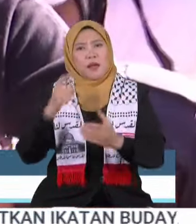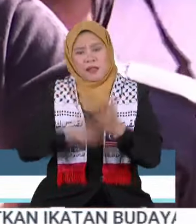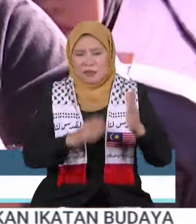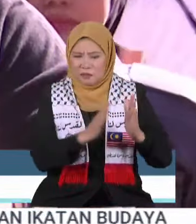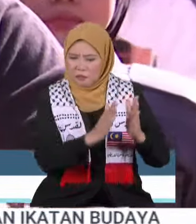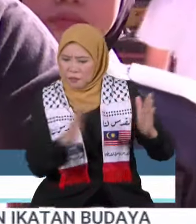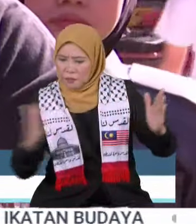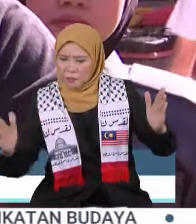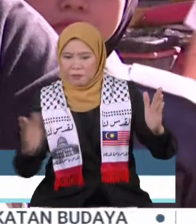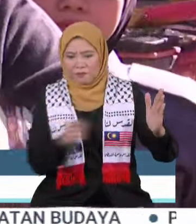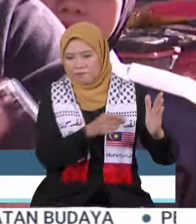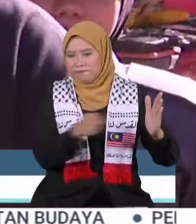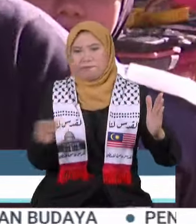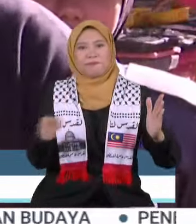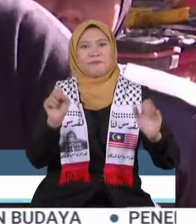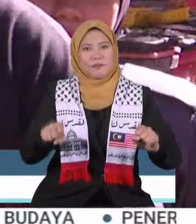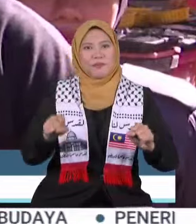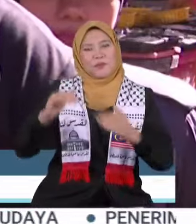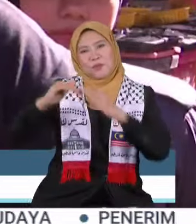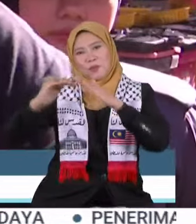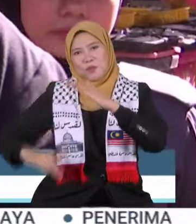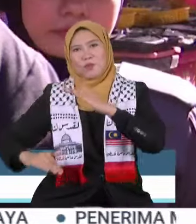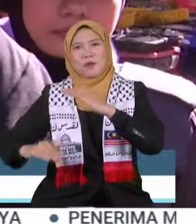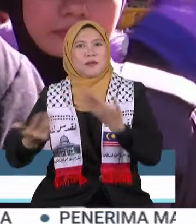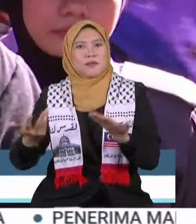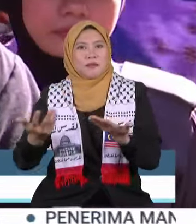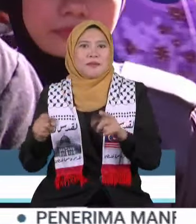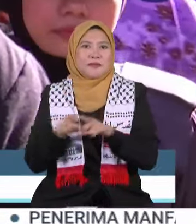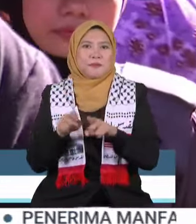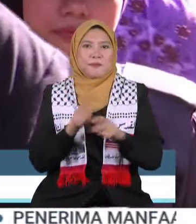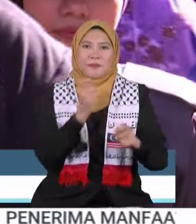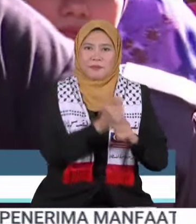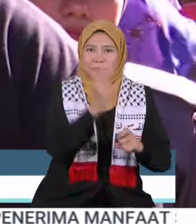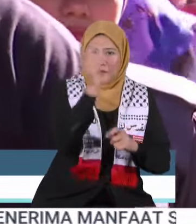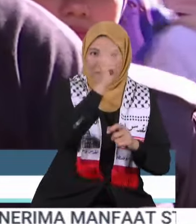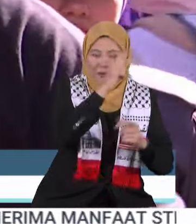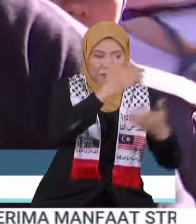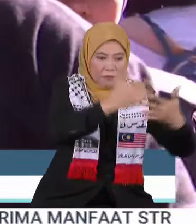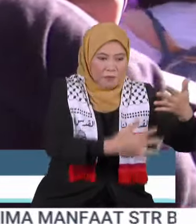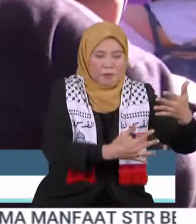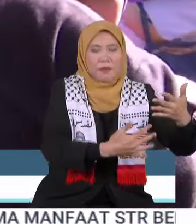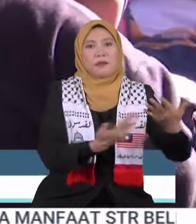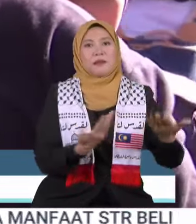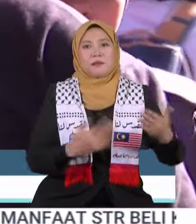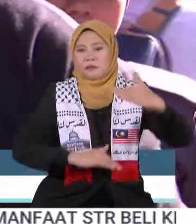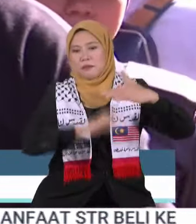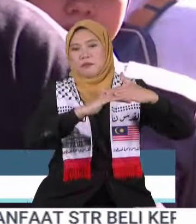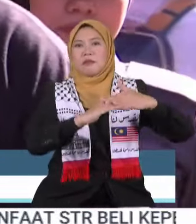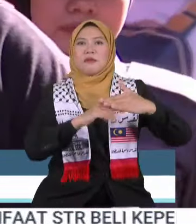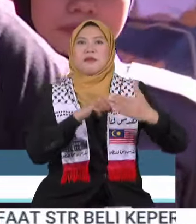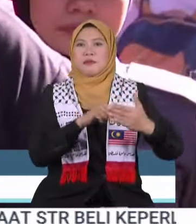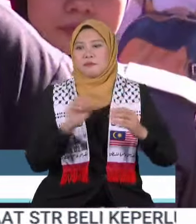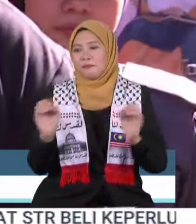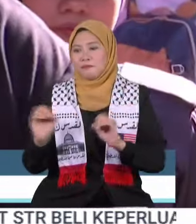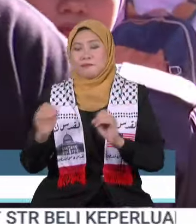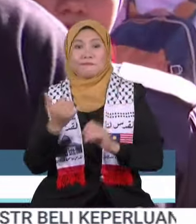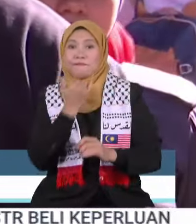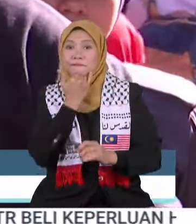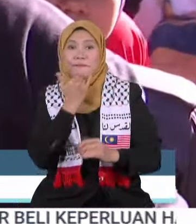tu pada kadar yang lebih rendah daripada harga yang ditetapkan oleh kerajaan dan tidaklah ia menjadi satu